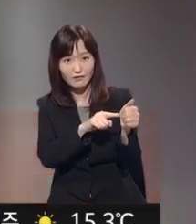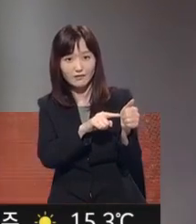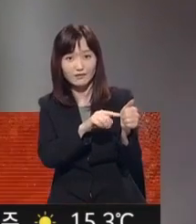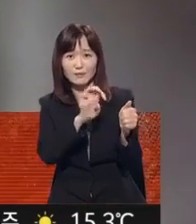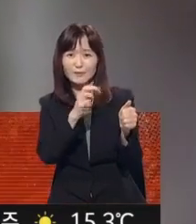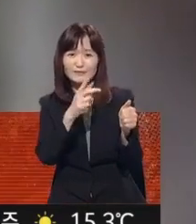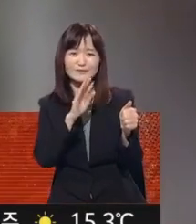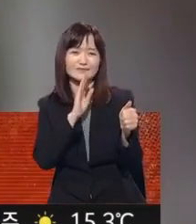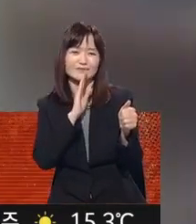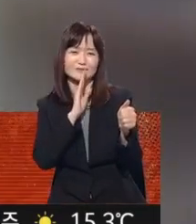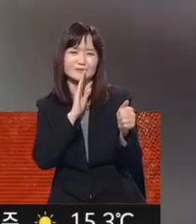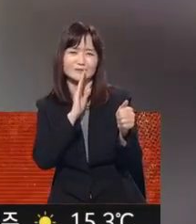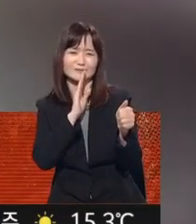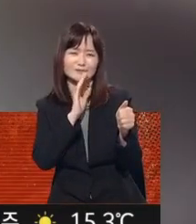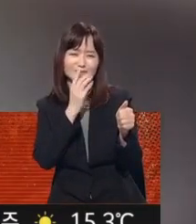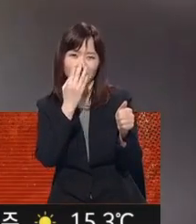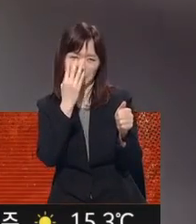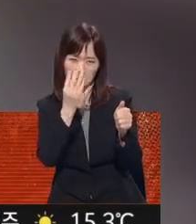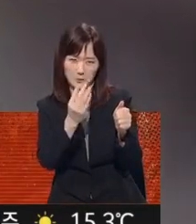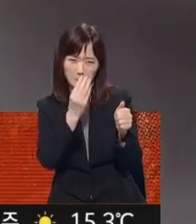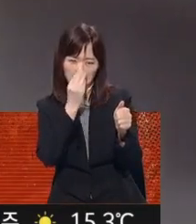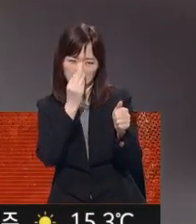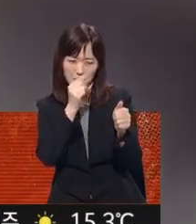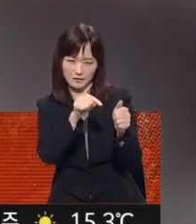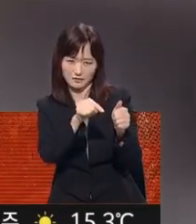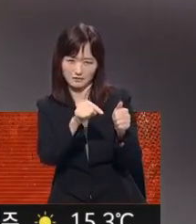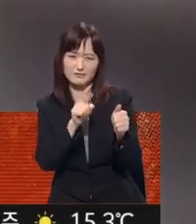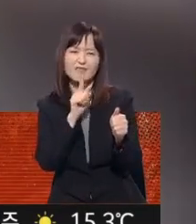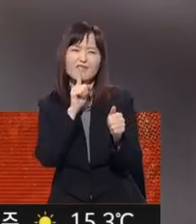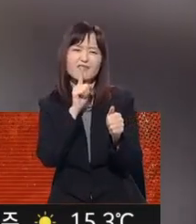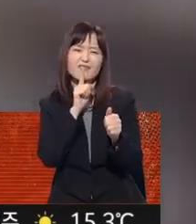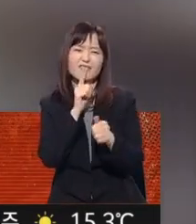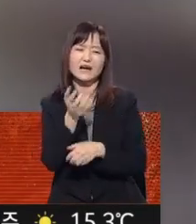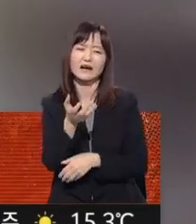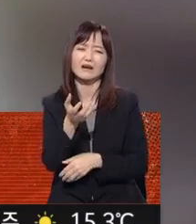판다치곤 너무 요염하다. 저러다 엉덩이에 불 나겠다라는 반응을